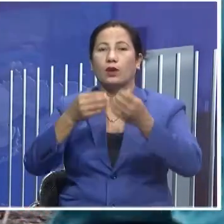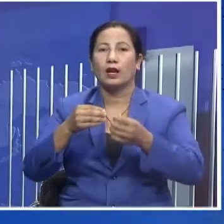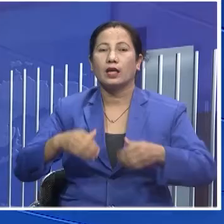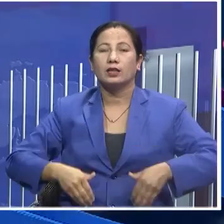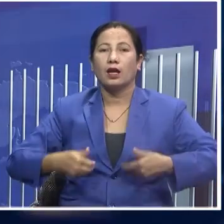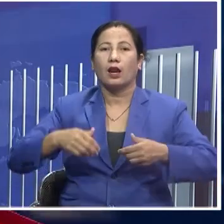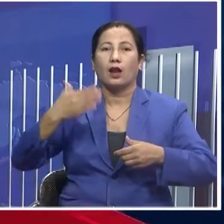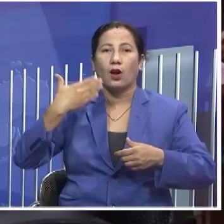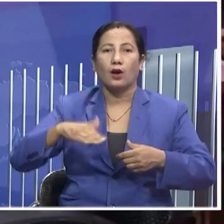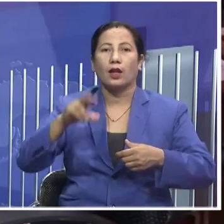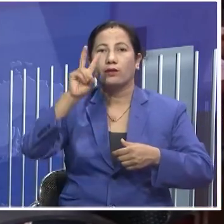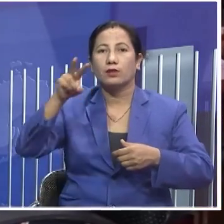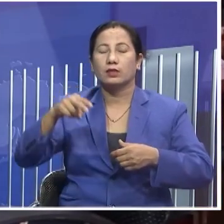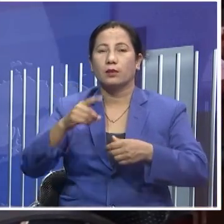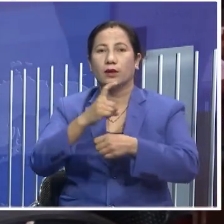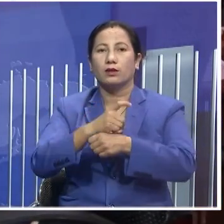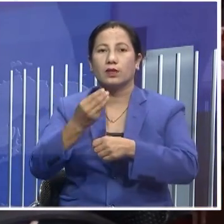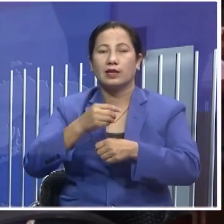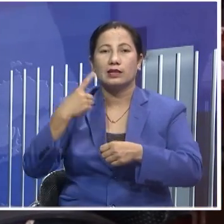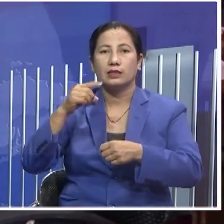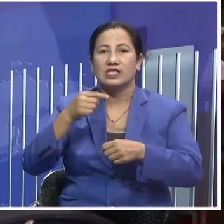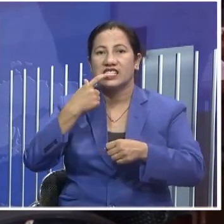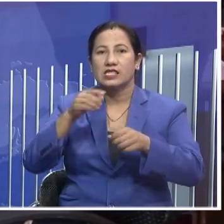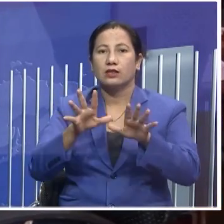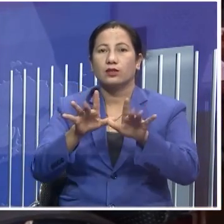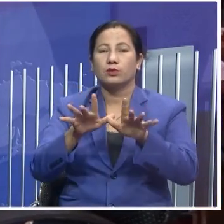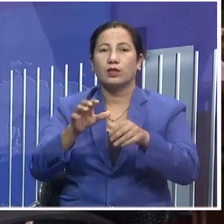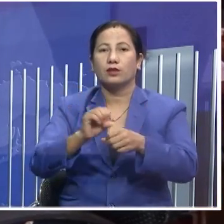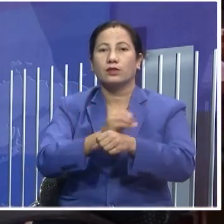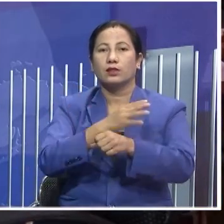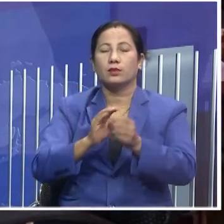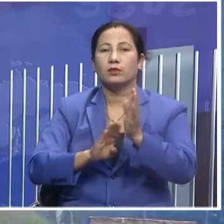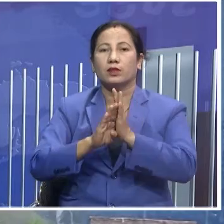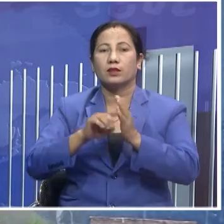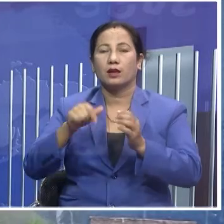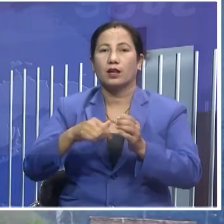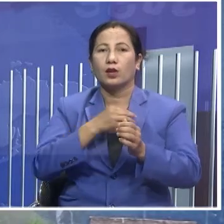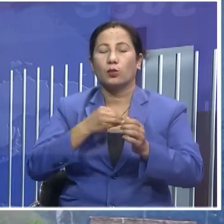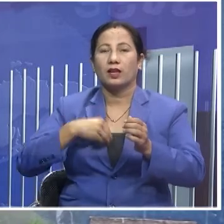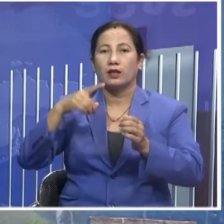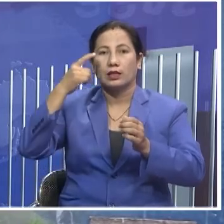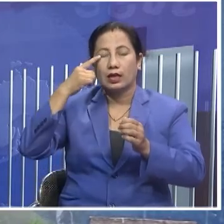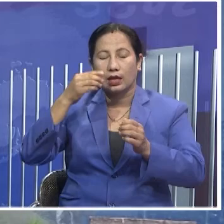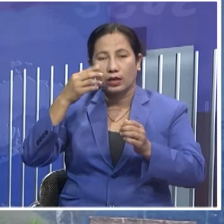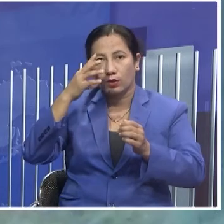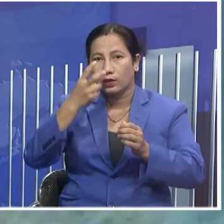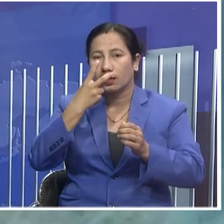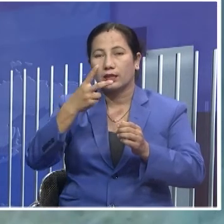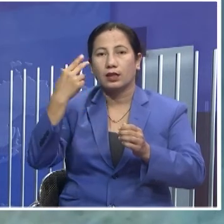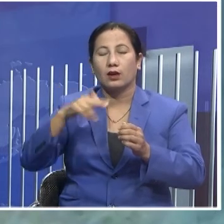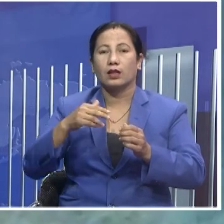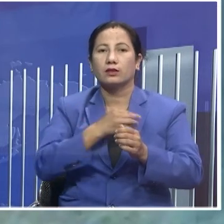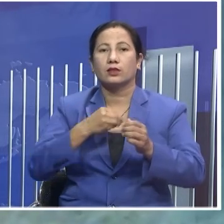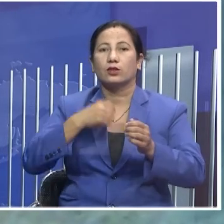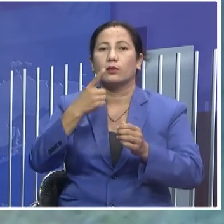अवस्थामा। गुल्मीमा केही दिनदेखि सेतो पुतलीको संक्रमण बढ्दै तत्काल उपचार नगरे आँखाको दृष्टि नै गुम्न सक्ने चिकित्सकको